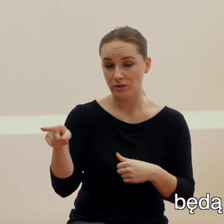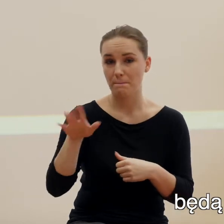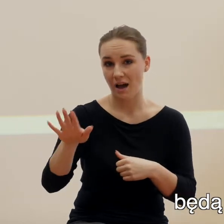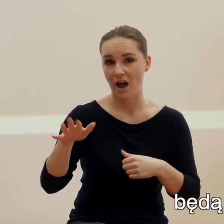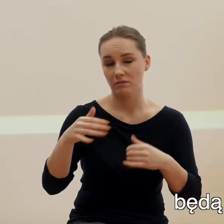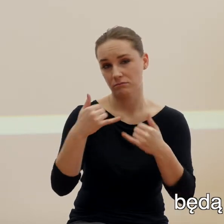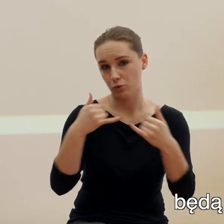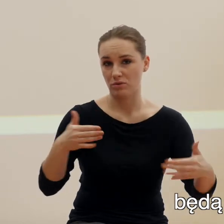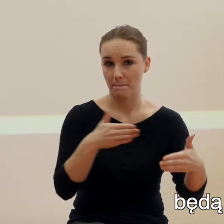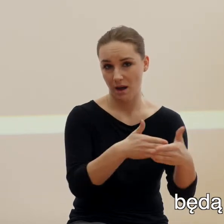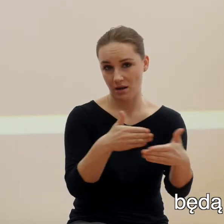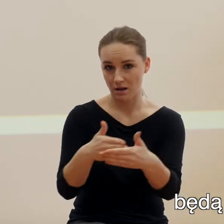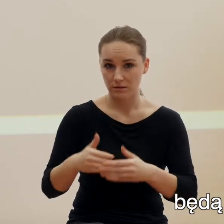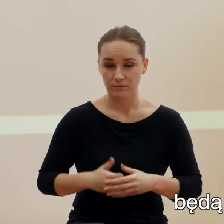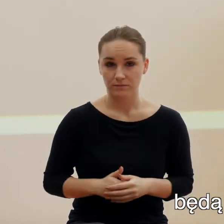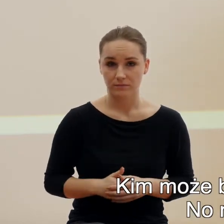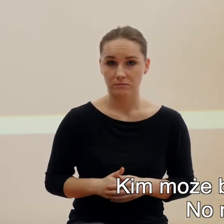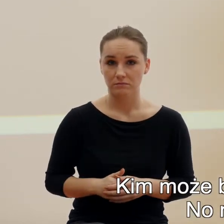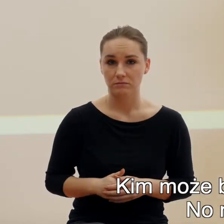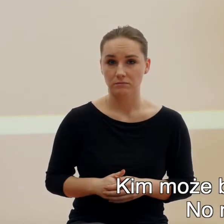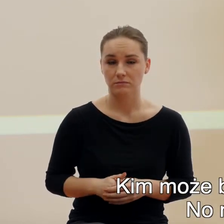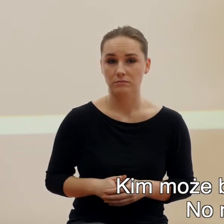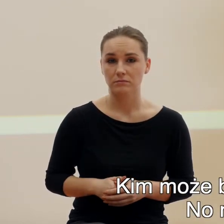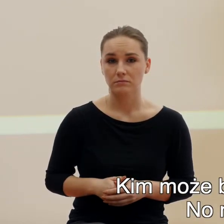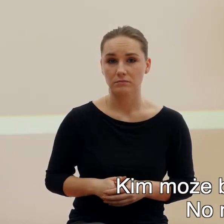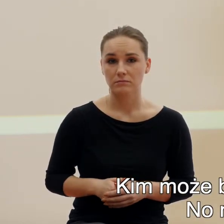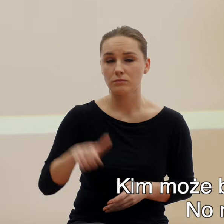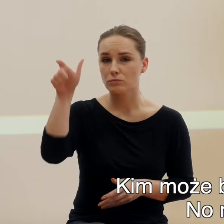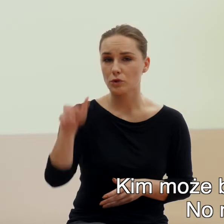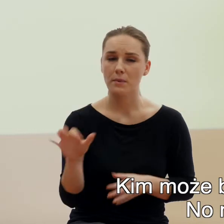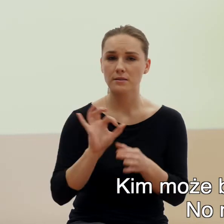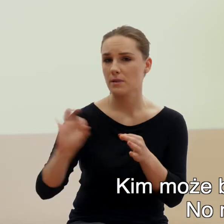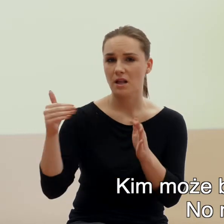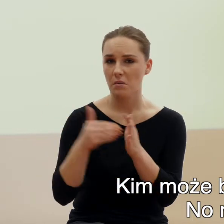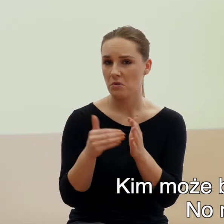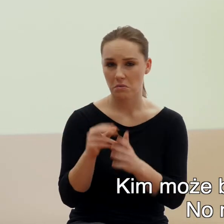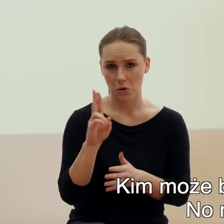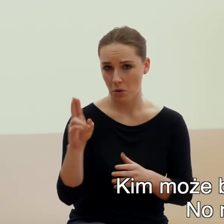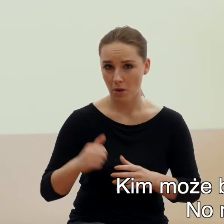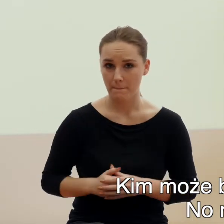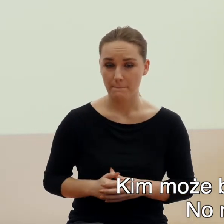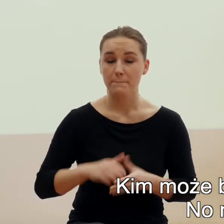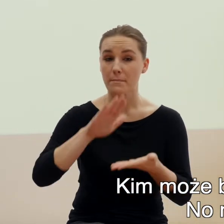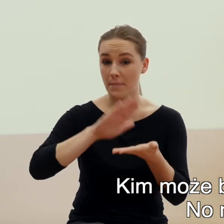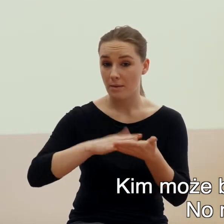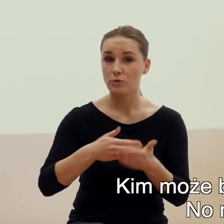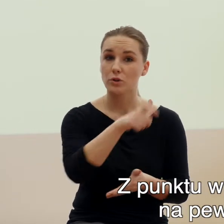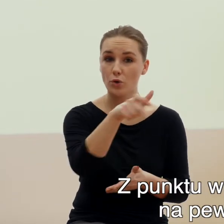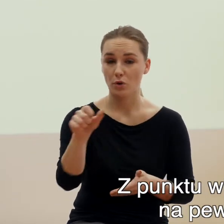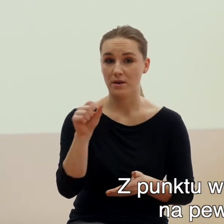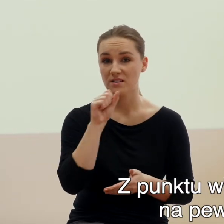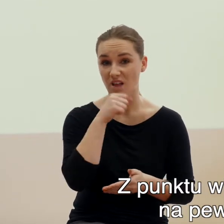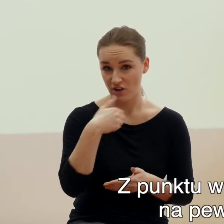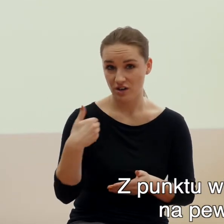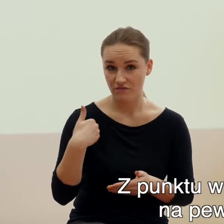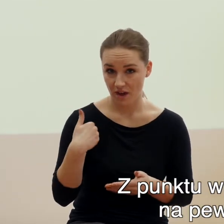na jakiekolwiek bariery. Kim może być osoba ze szczególnymi potrzebami? No, na pewno będą to osoby starsze. Z punktu